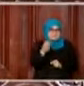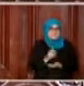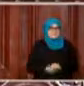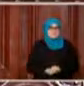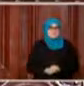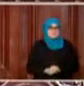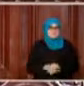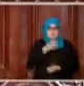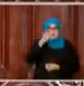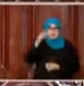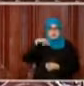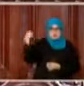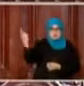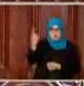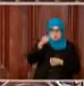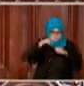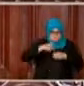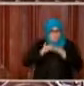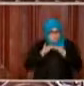ليكن الجميع واثقا